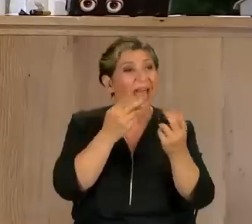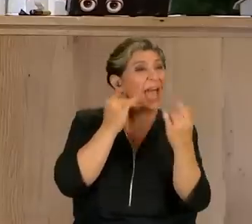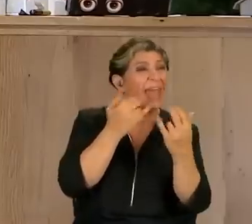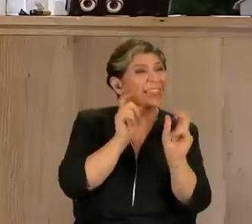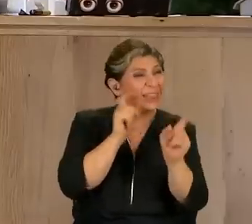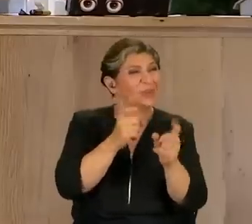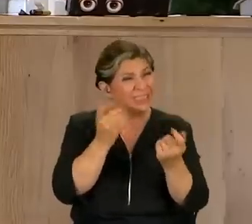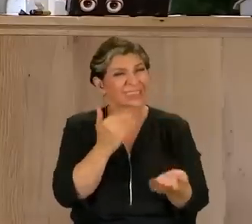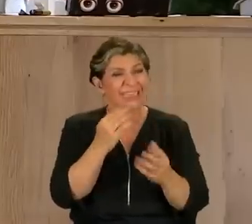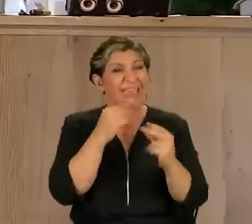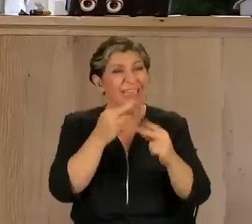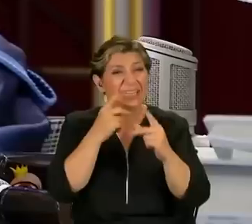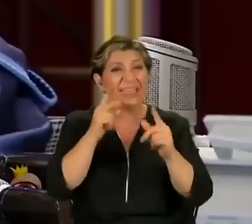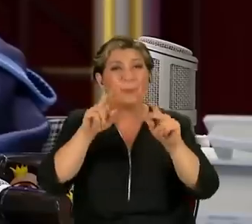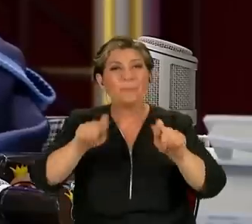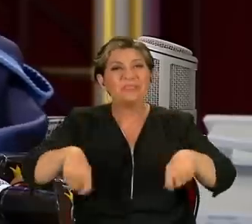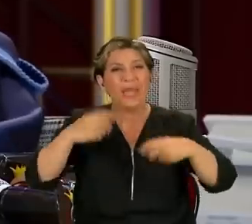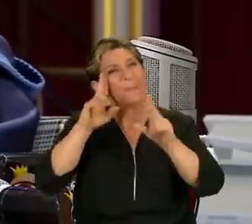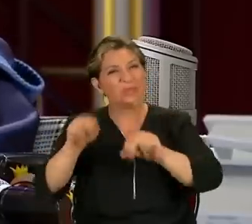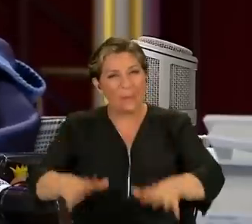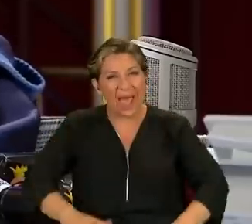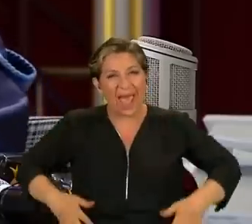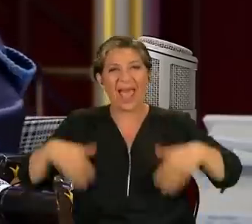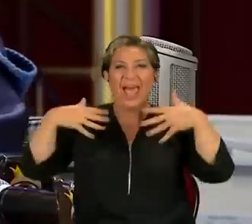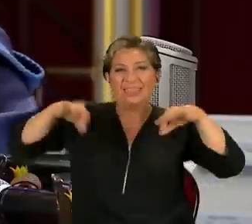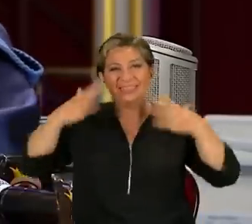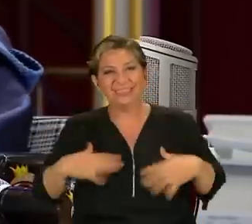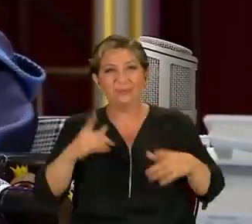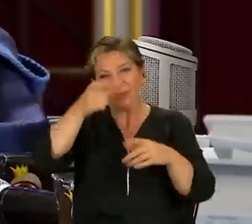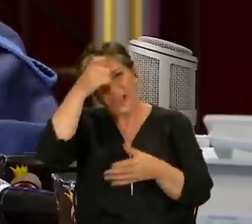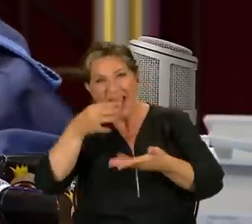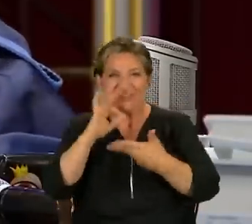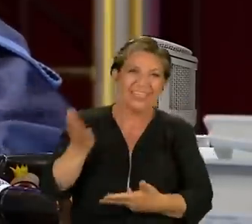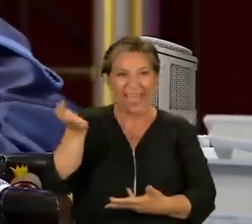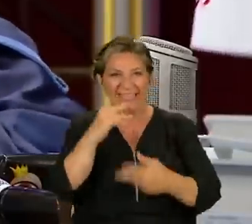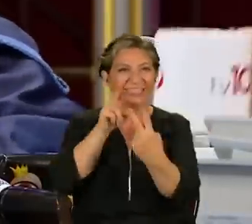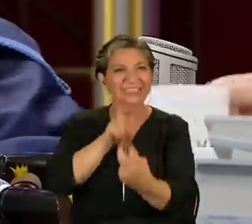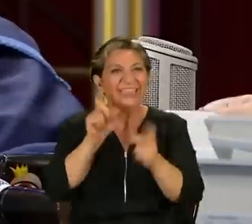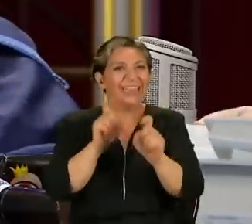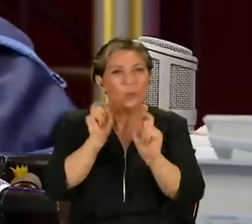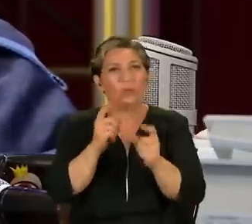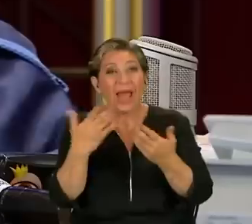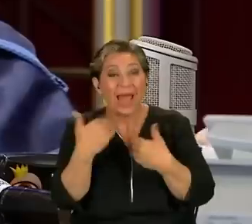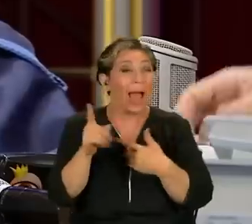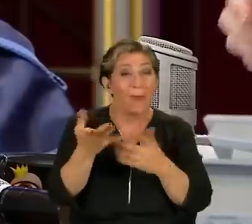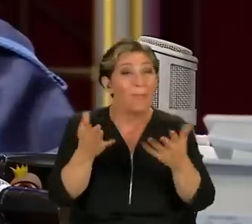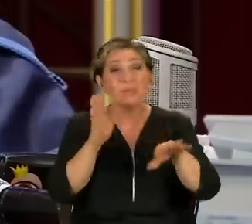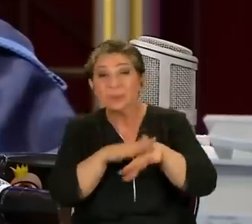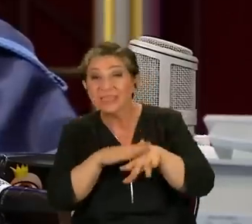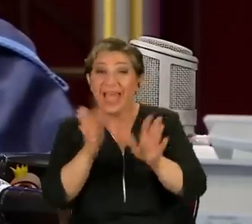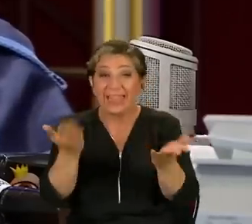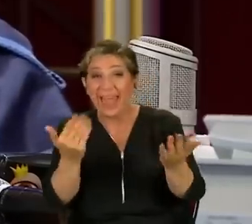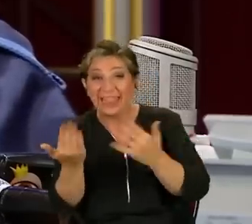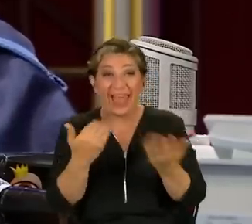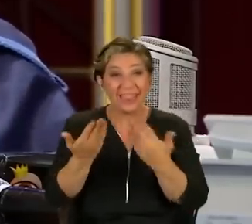dedikodu arıyorsun, iki pijamaları çek, gel otur bir Türk kahvesi yapalım, anlat kim kimle ne